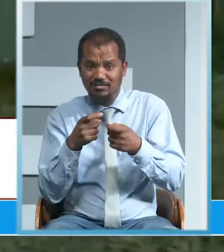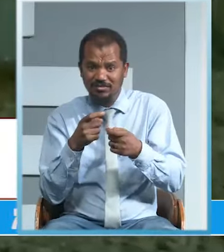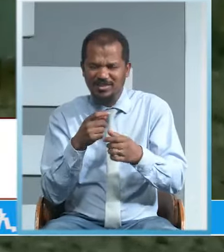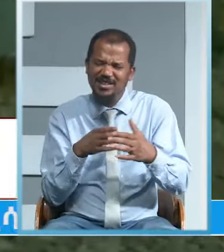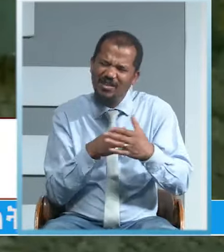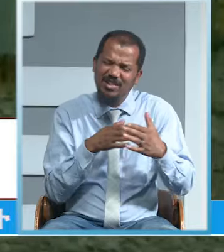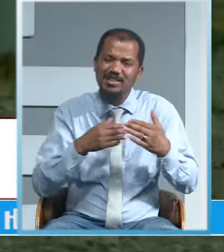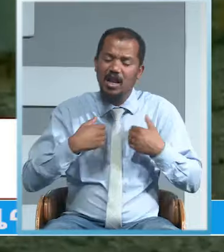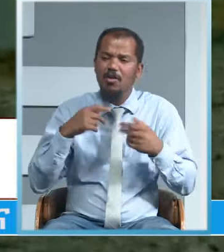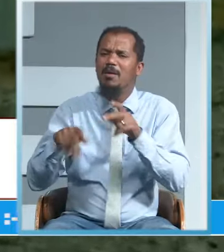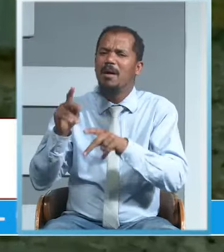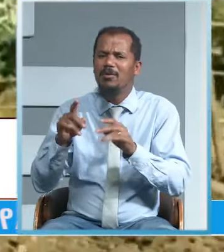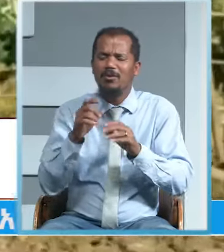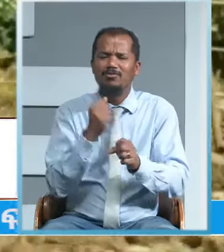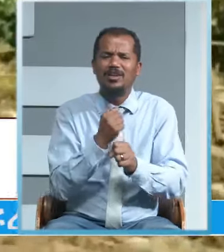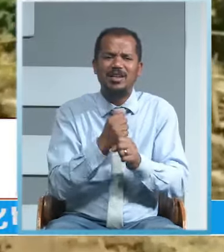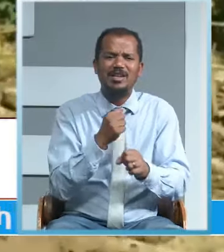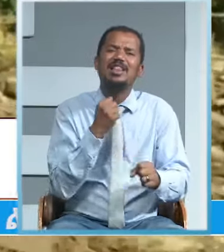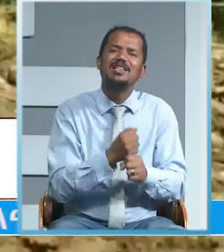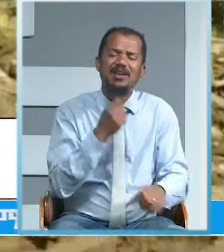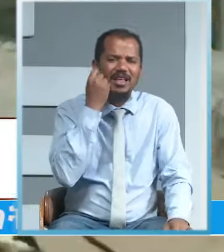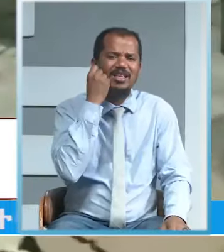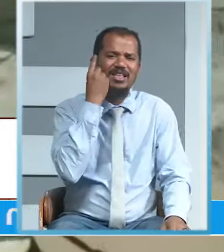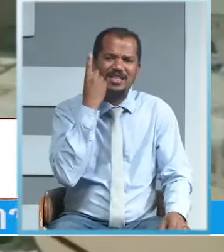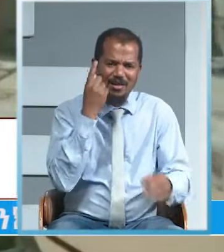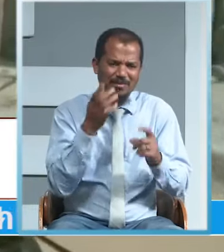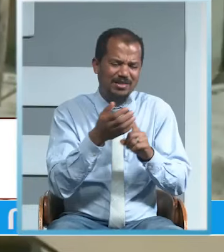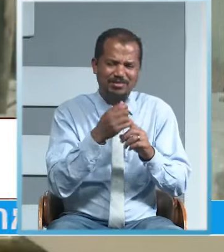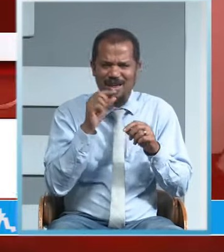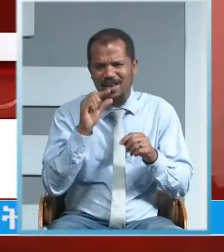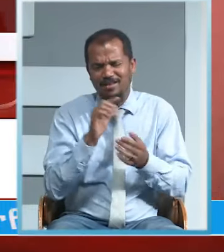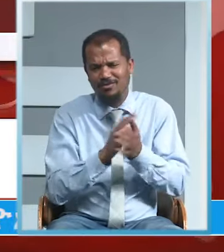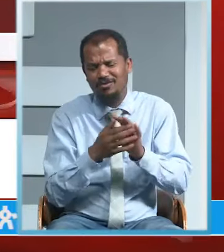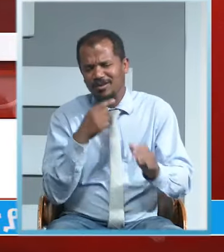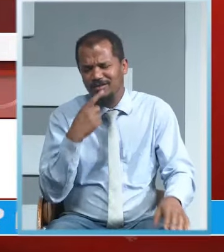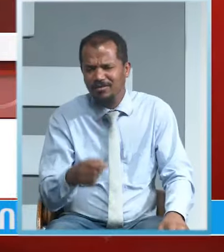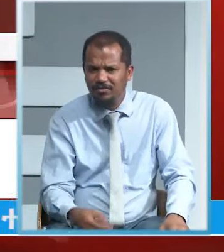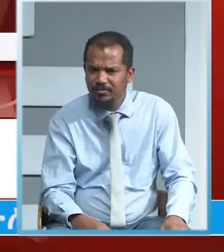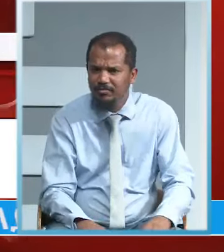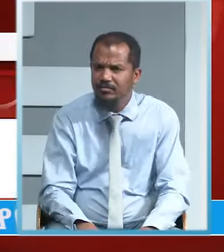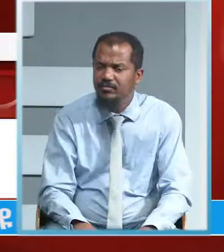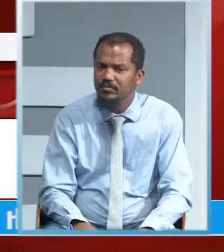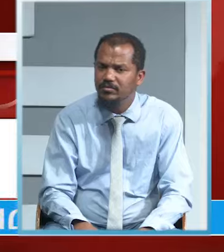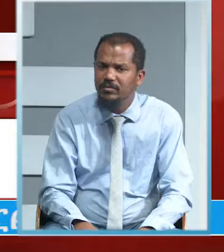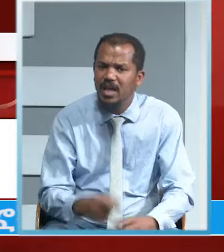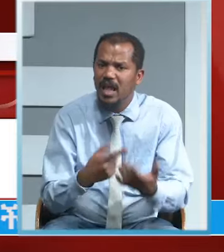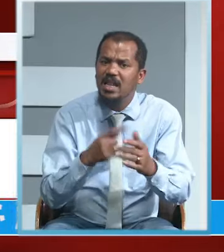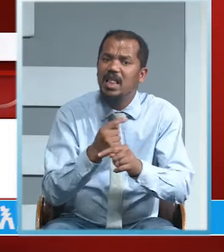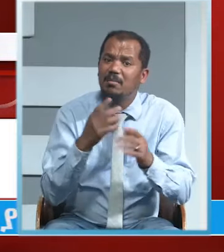እንዳሉትና በማህበረሰቡ ዘንድም የተሰራው የግንዛቤ ማስጨበጫ ስራ አናሳ እንደሆነ ነግረውናል። ተግባራዊ ለማድረግ